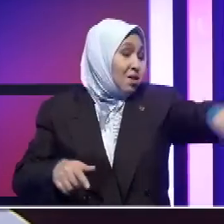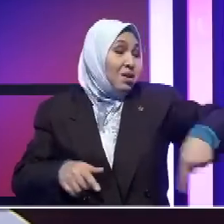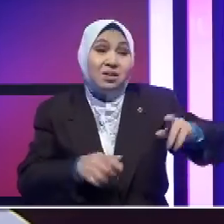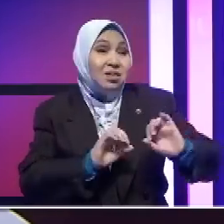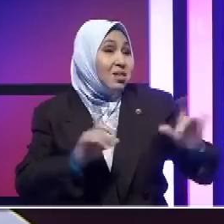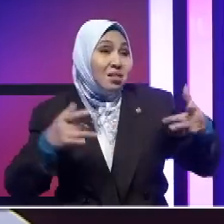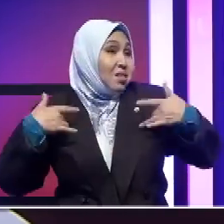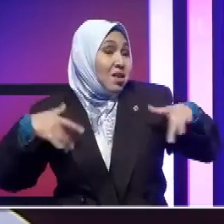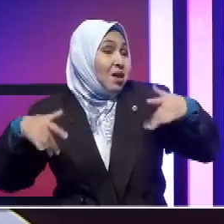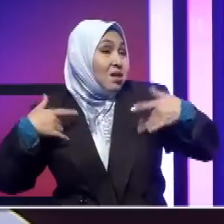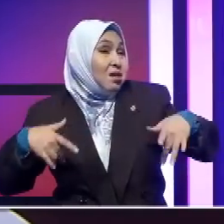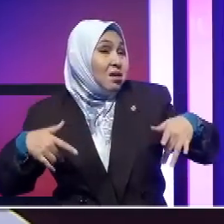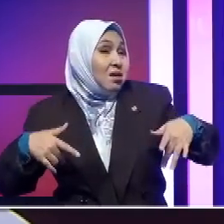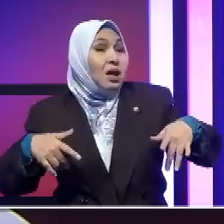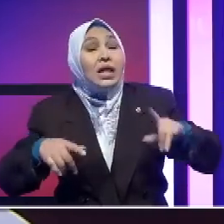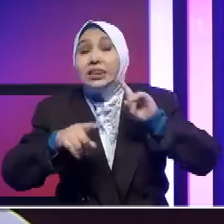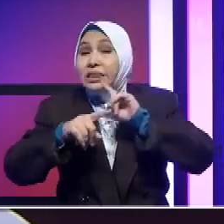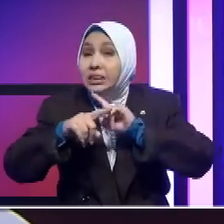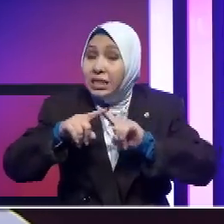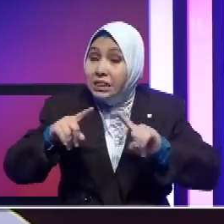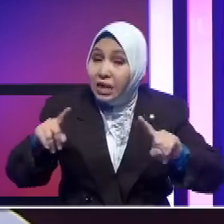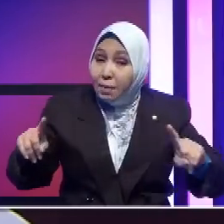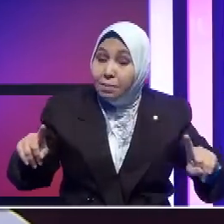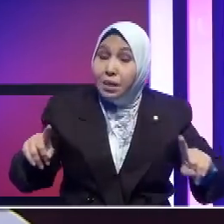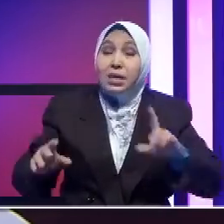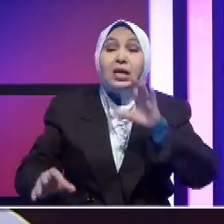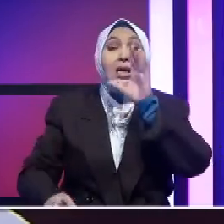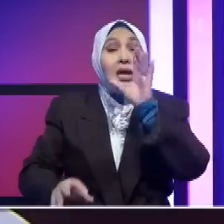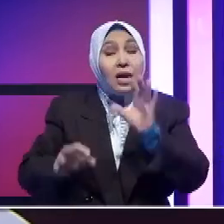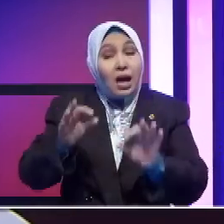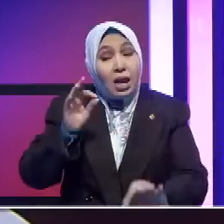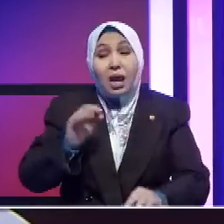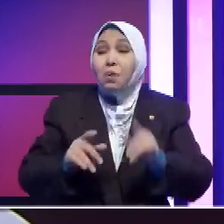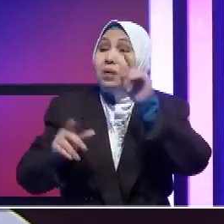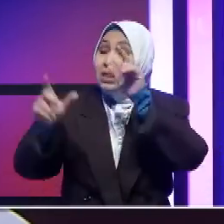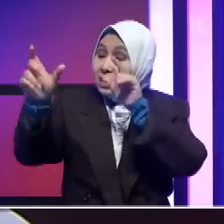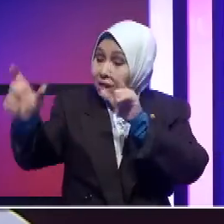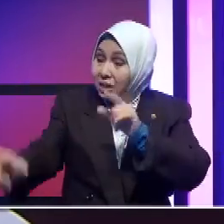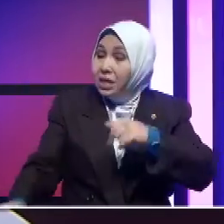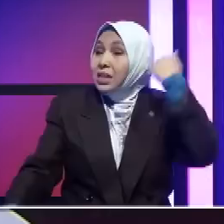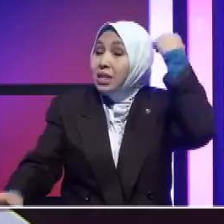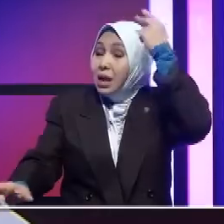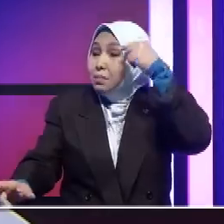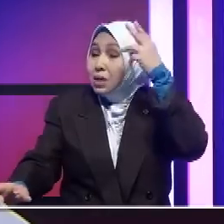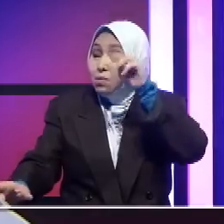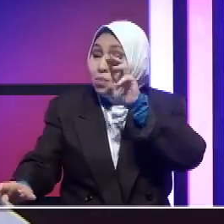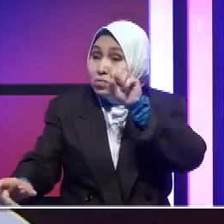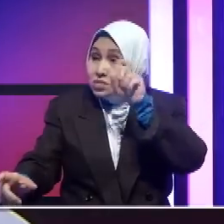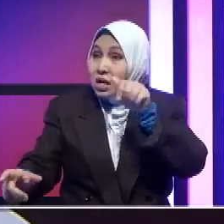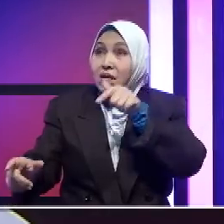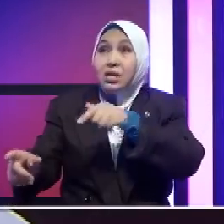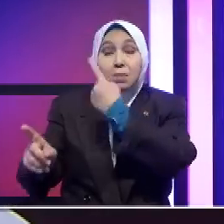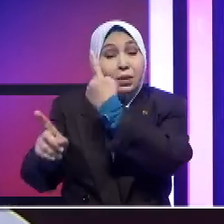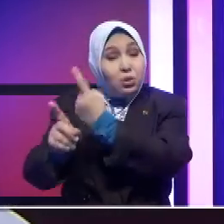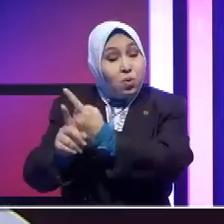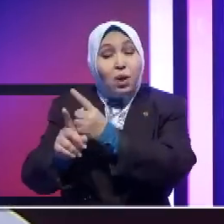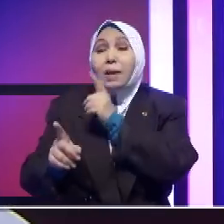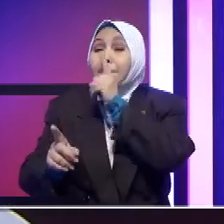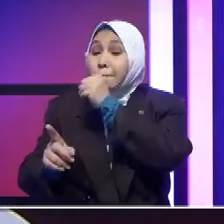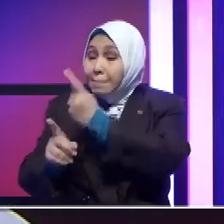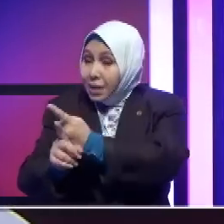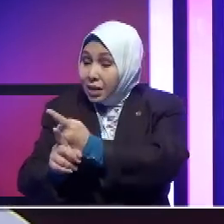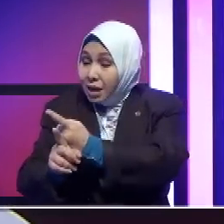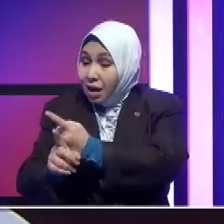dia bawakan logiknya apa, wa iyaku sadiqan, jikalah katakan Nabi Musa ini betul,